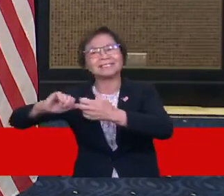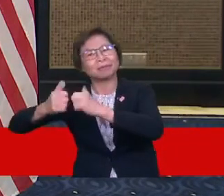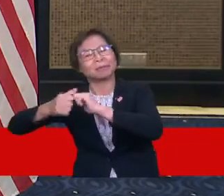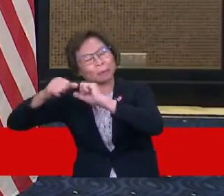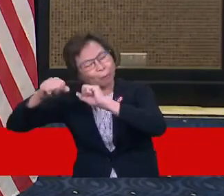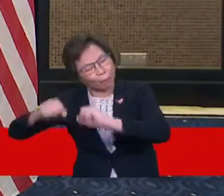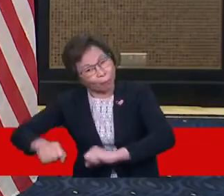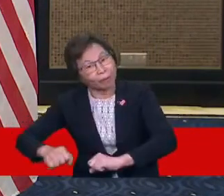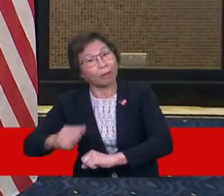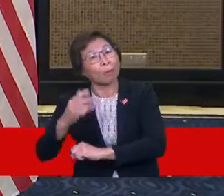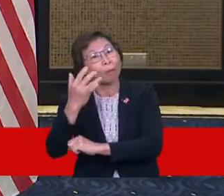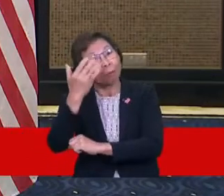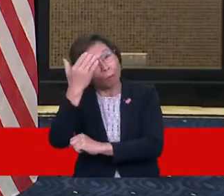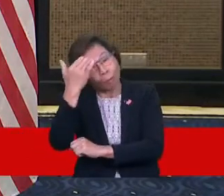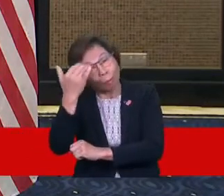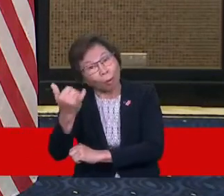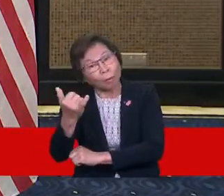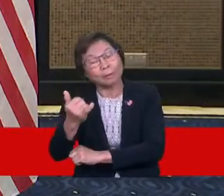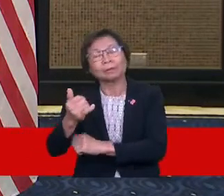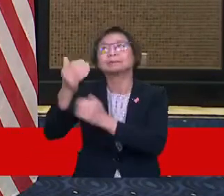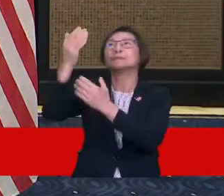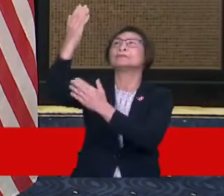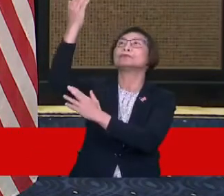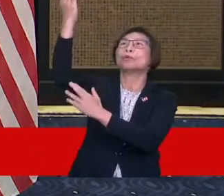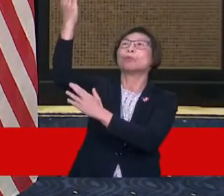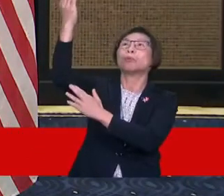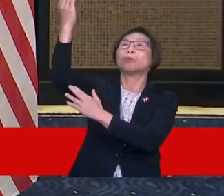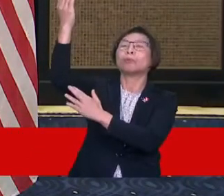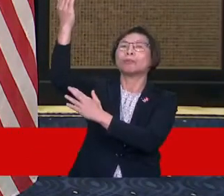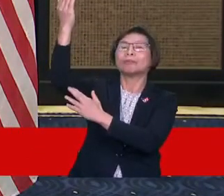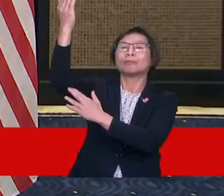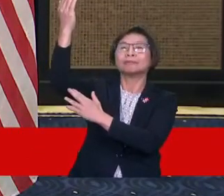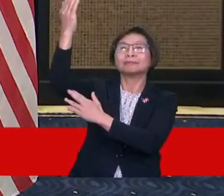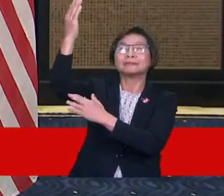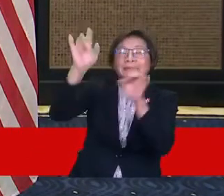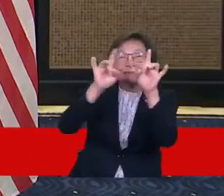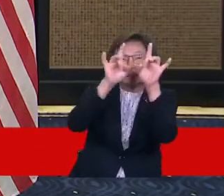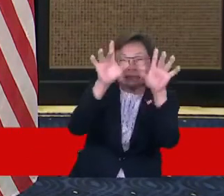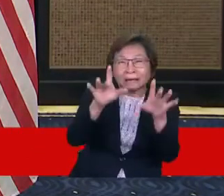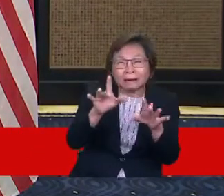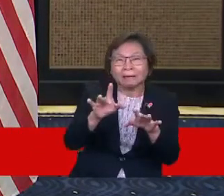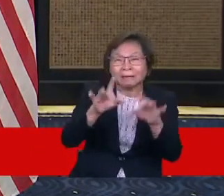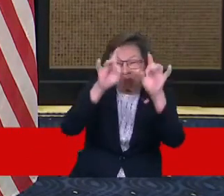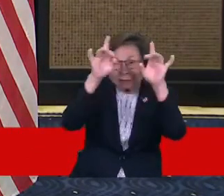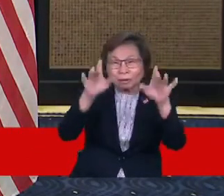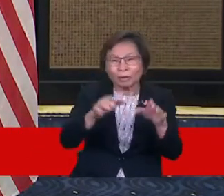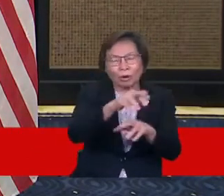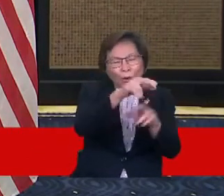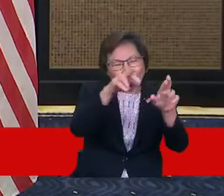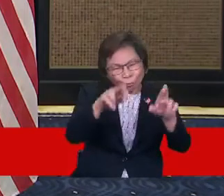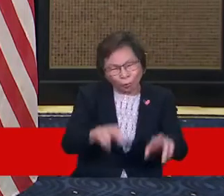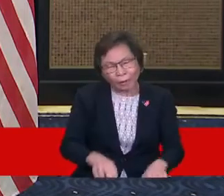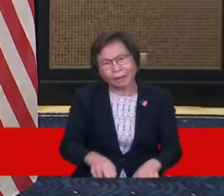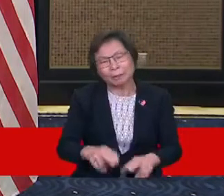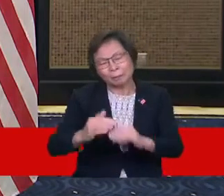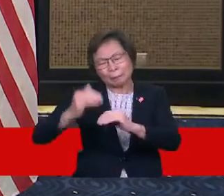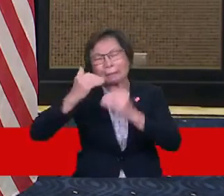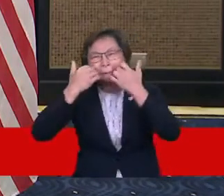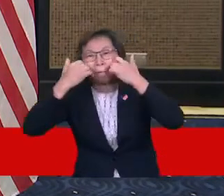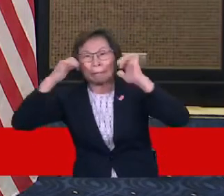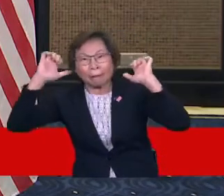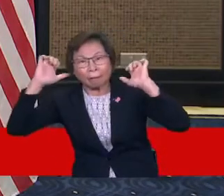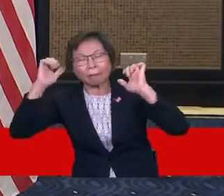karena yang maha esa tidak akan menguji hambanya melebihi kemampuan oleh